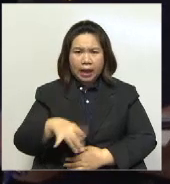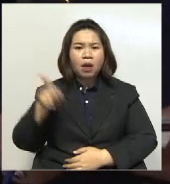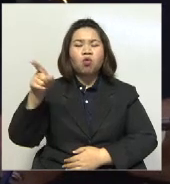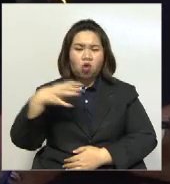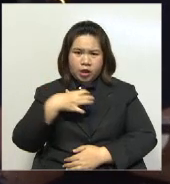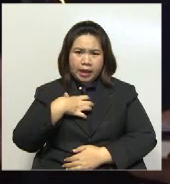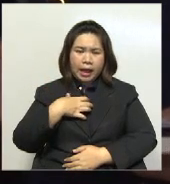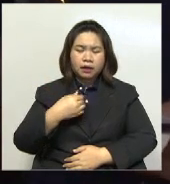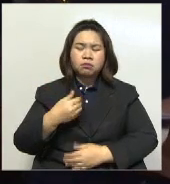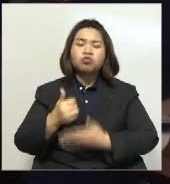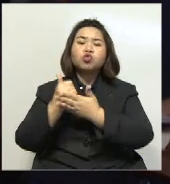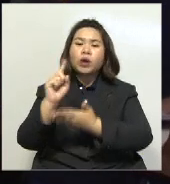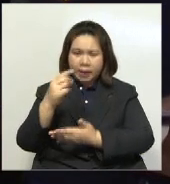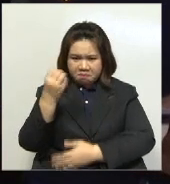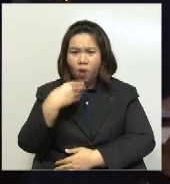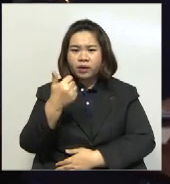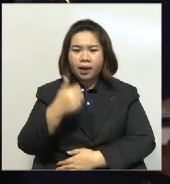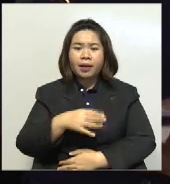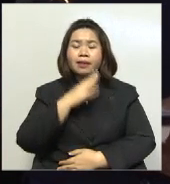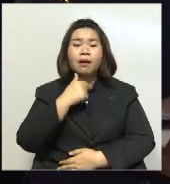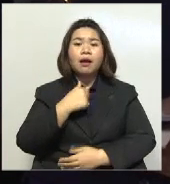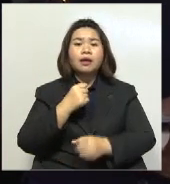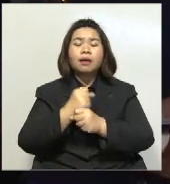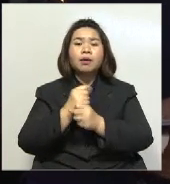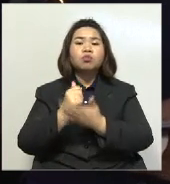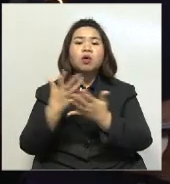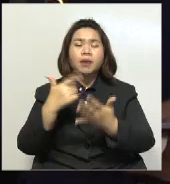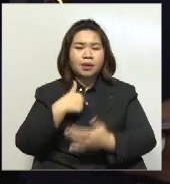มก็จะทำถ้าไม่มีอะไรผมก็กลับบ้าน